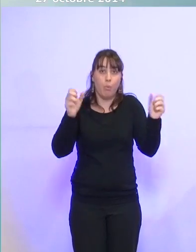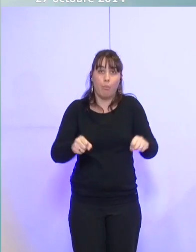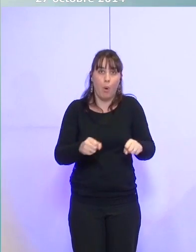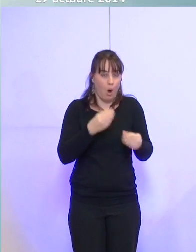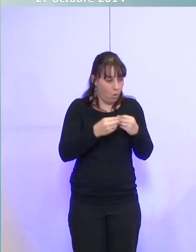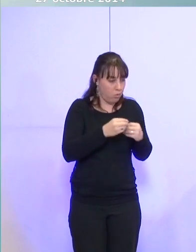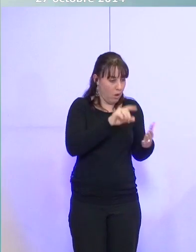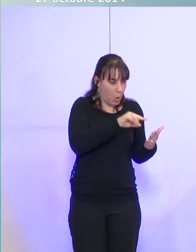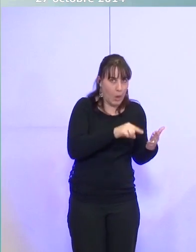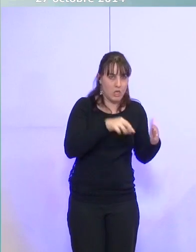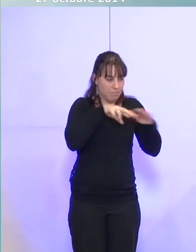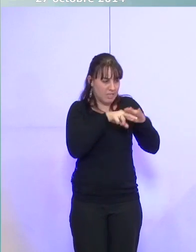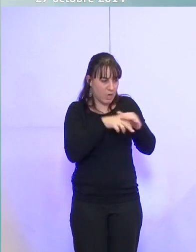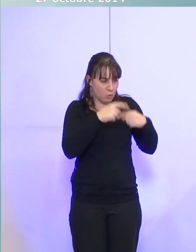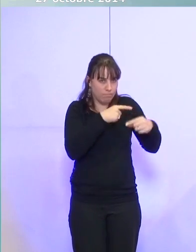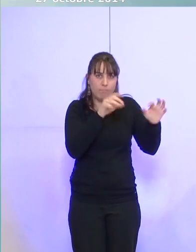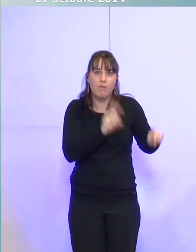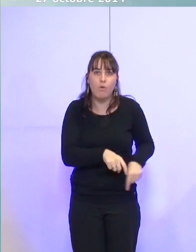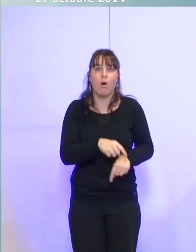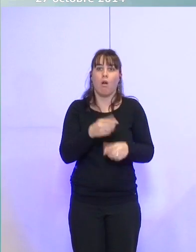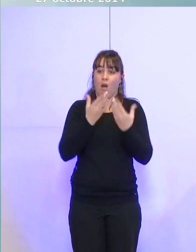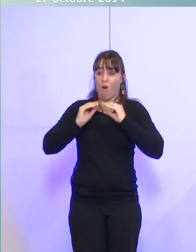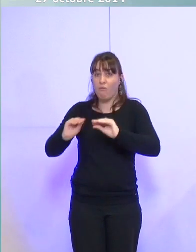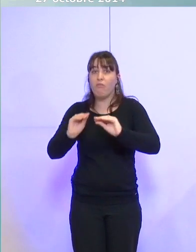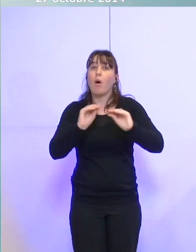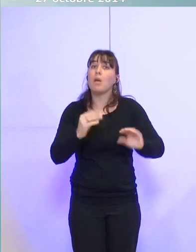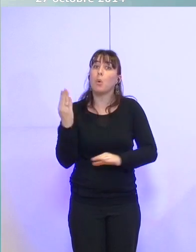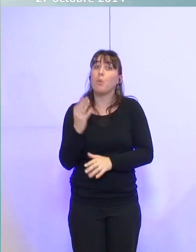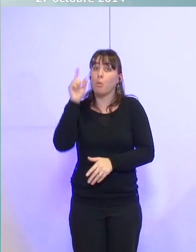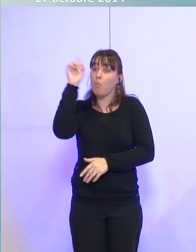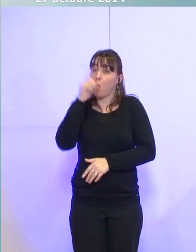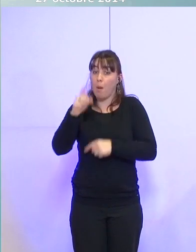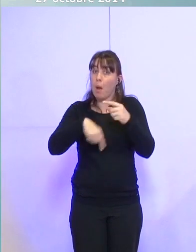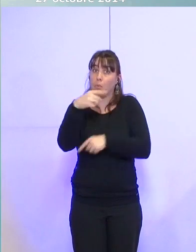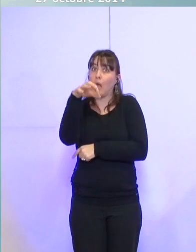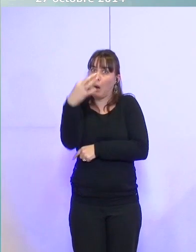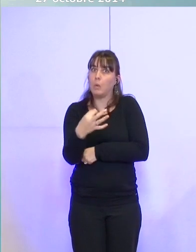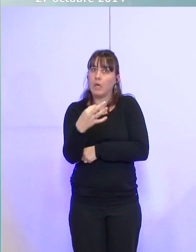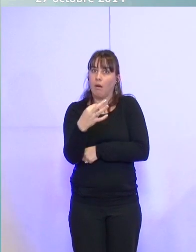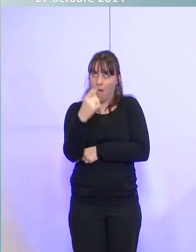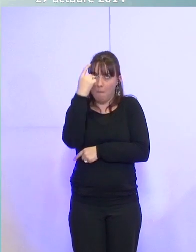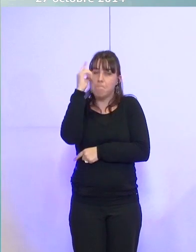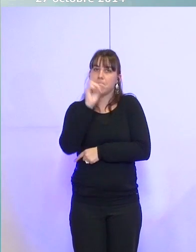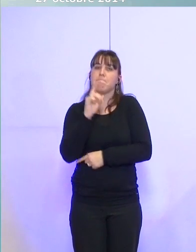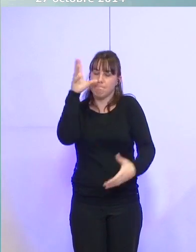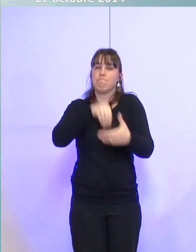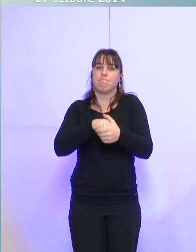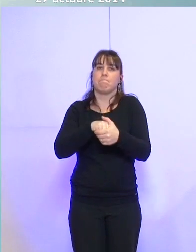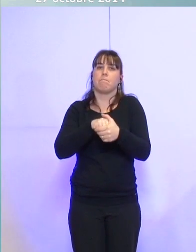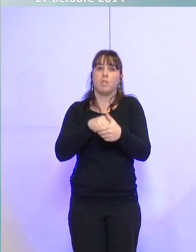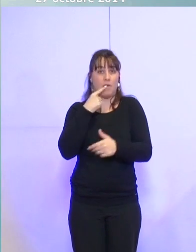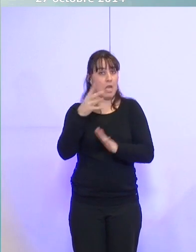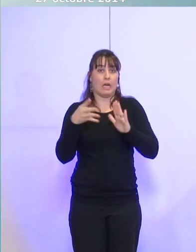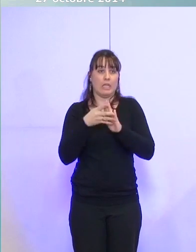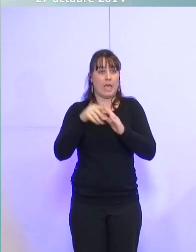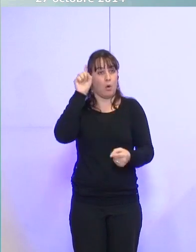Et donc la capacité effectivement des services, les besoins de formation qu'il pourrait y avoir, feront partie effectivement des critères qui permettront de